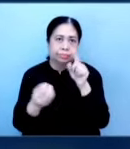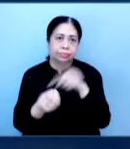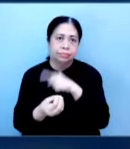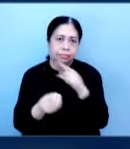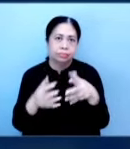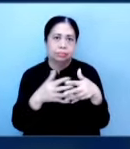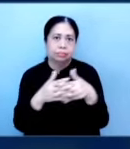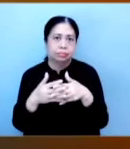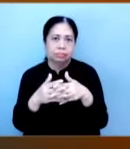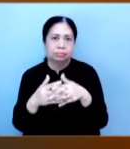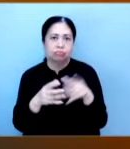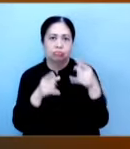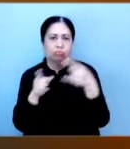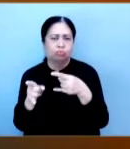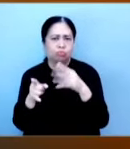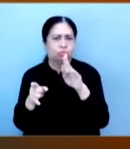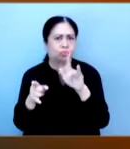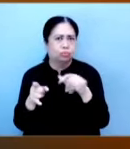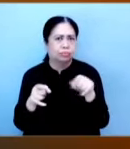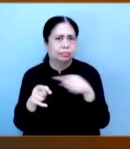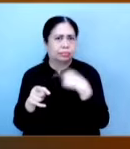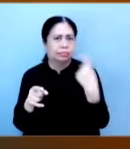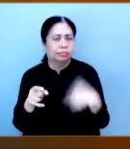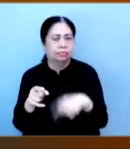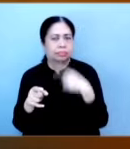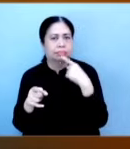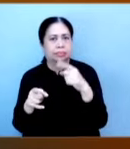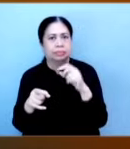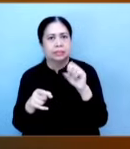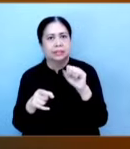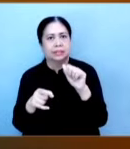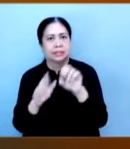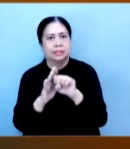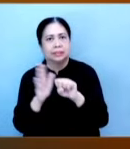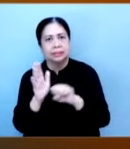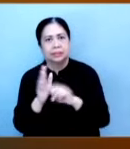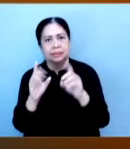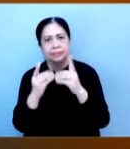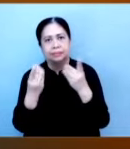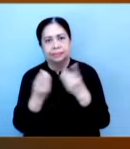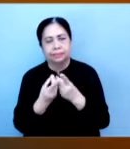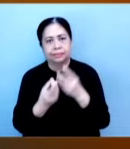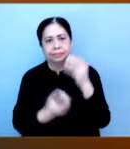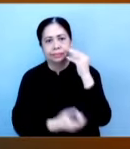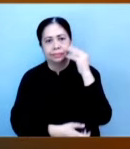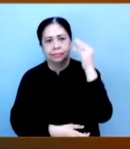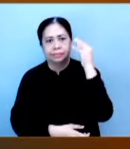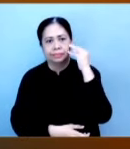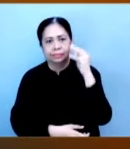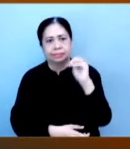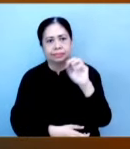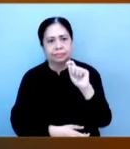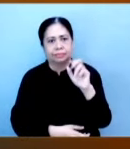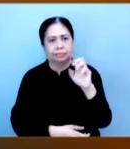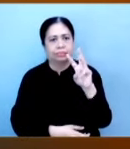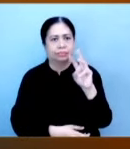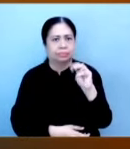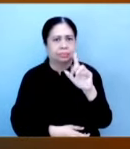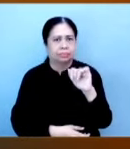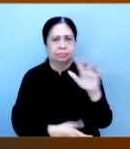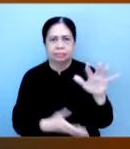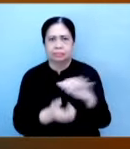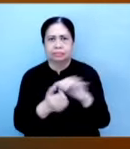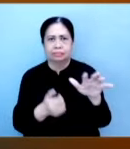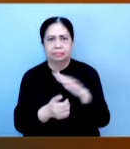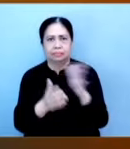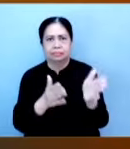pambubuli ng China ayon kay us state department spokesperson Matthew Miller ang mga aksyon ng China ay nakapin sala sa rehiyon